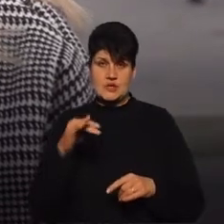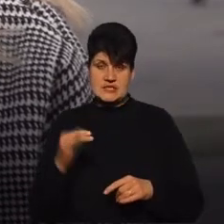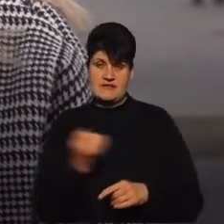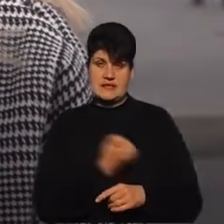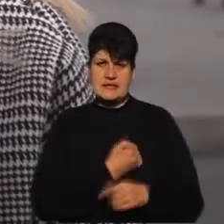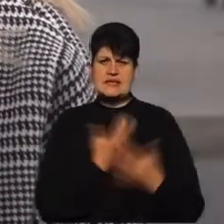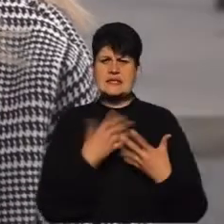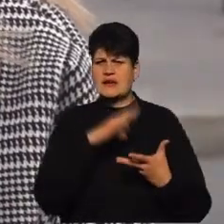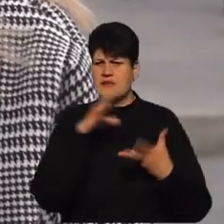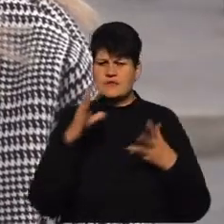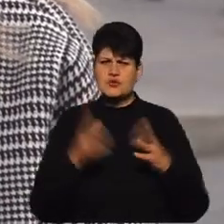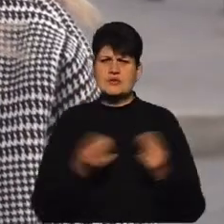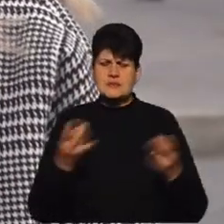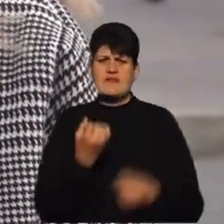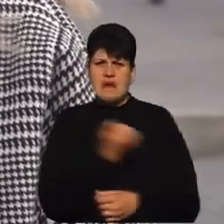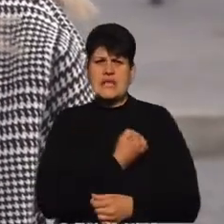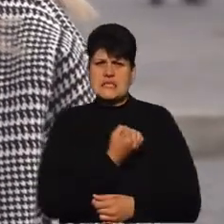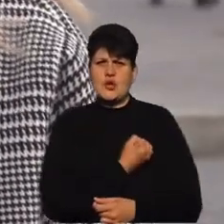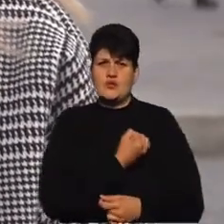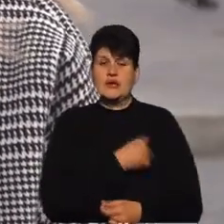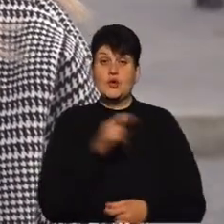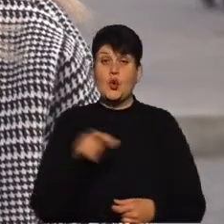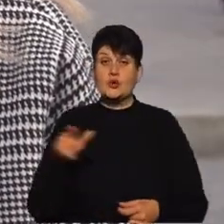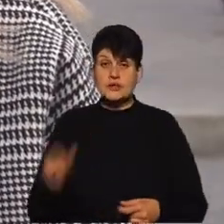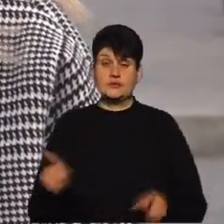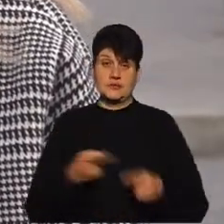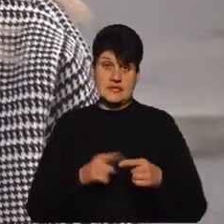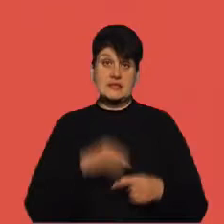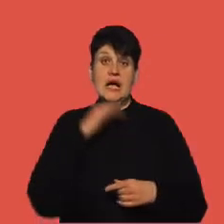потрібно буде вакцинуватись для людини, щоб це було достатньо?